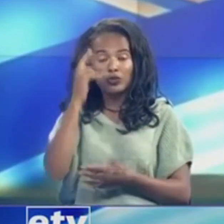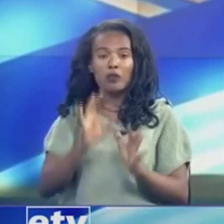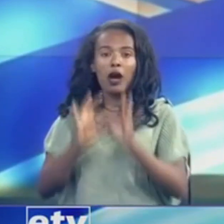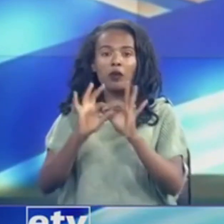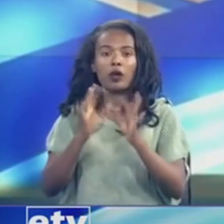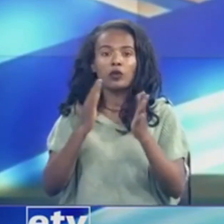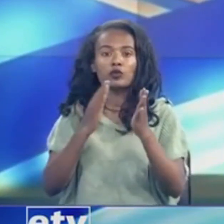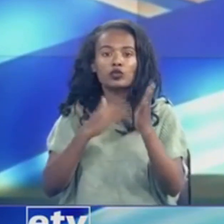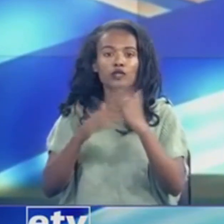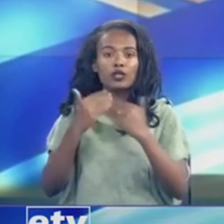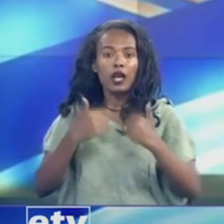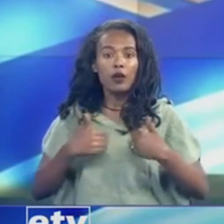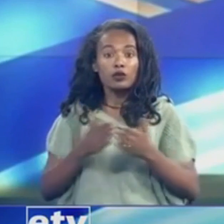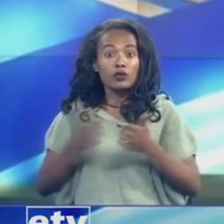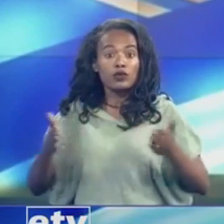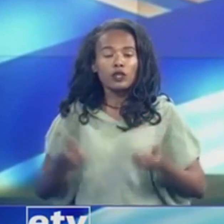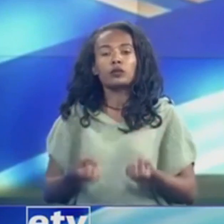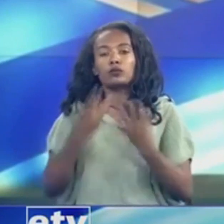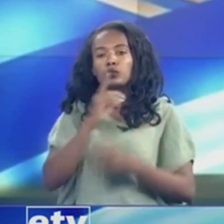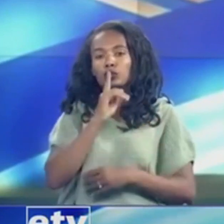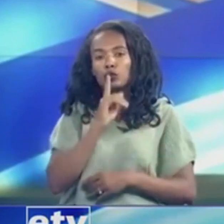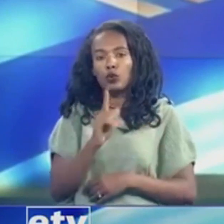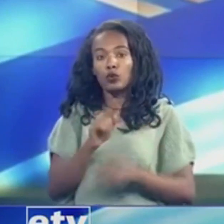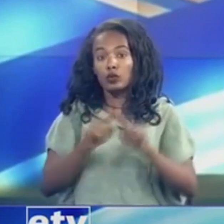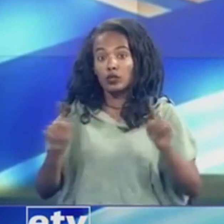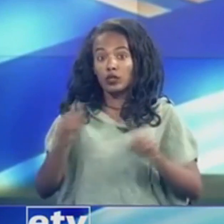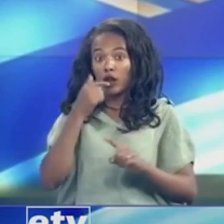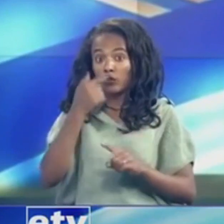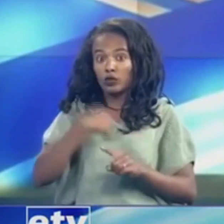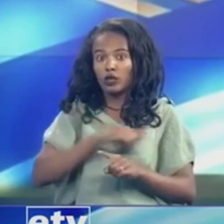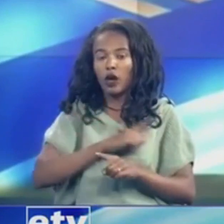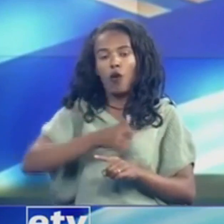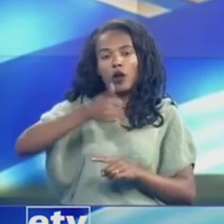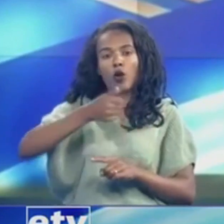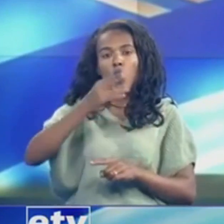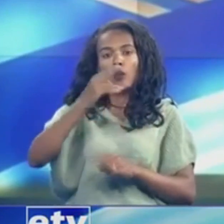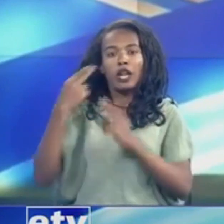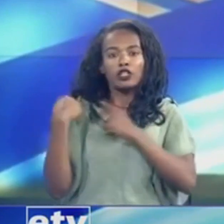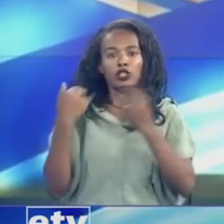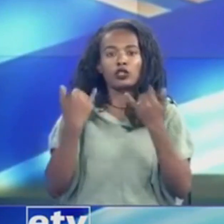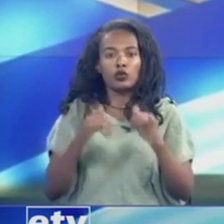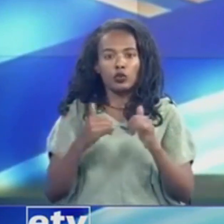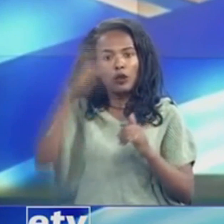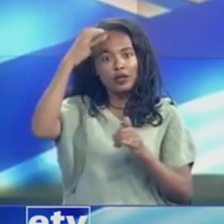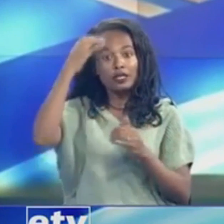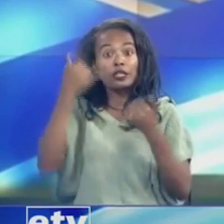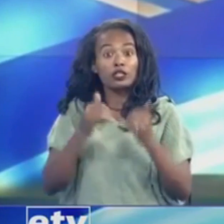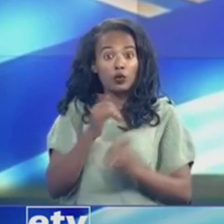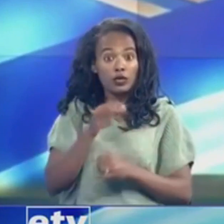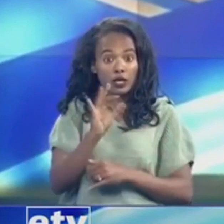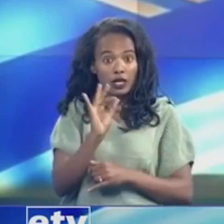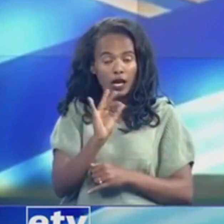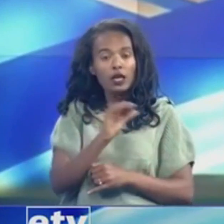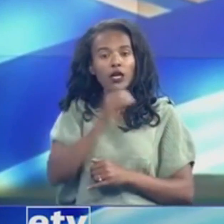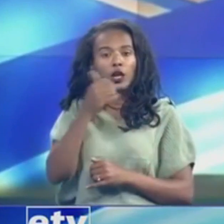የማህበራቱ ችግር ያለባቸው ክፍተት በርካታ ነው። ግን እንዳልኩት እኛ ሚናችን ተጫውተናል። መንግስት ሚናውን እየተጫወተ ይገኛል በያምናለው